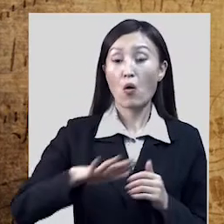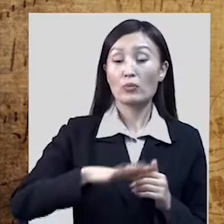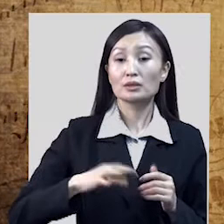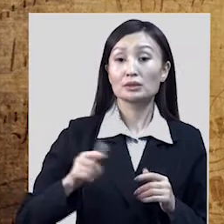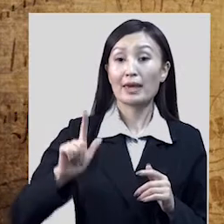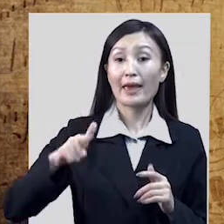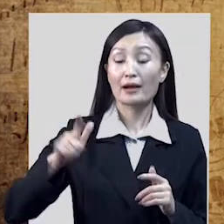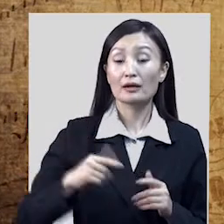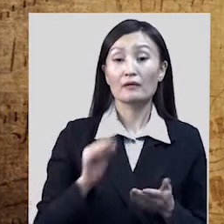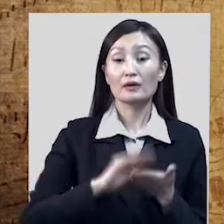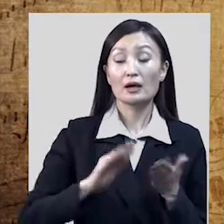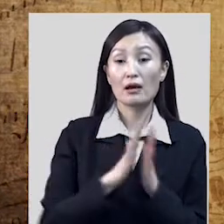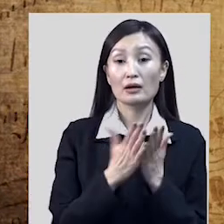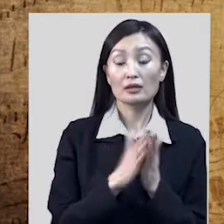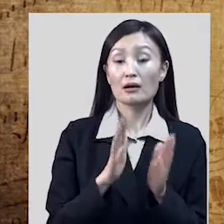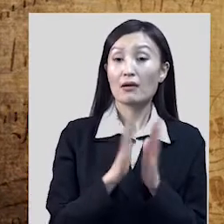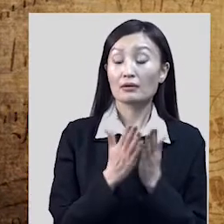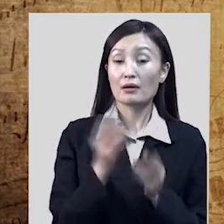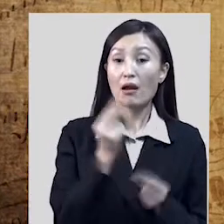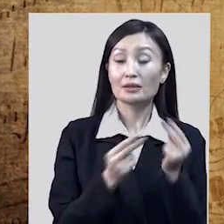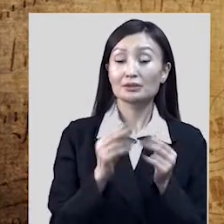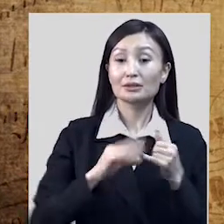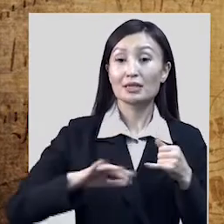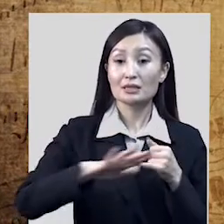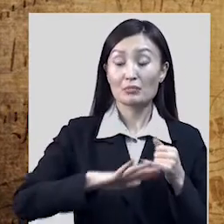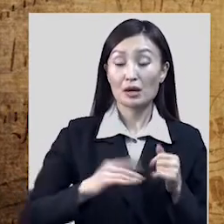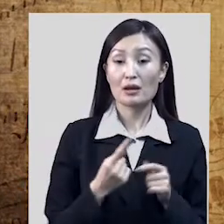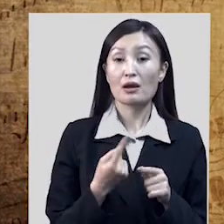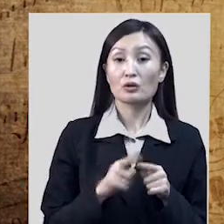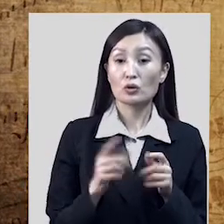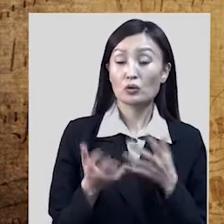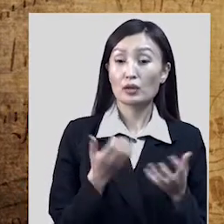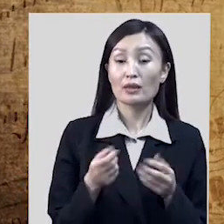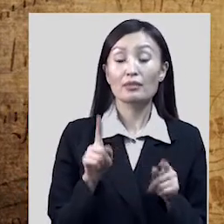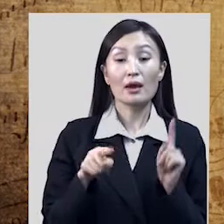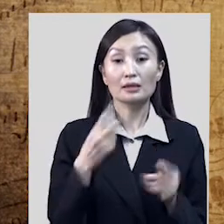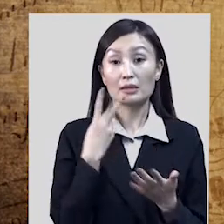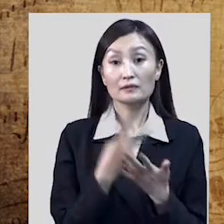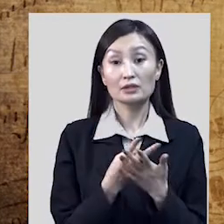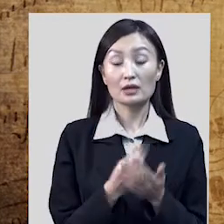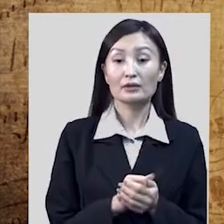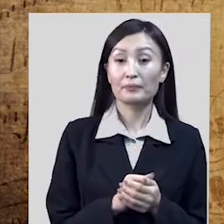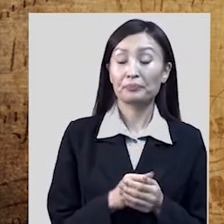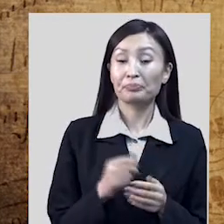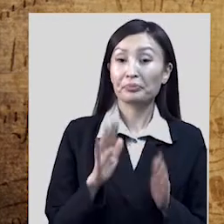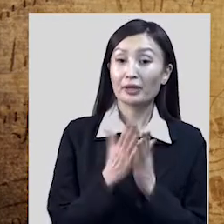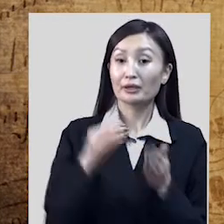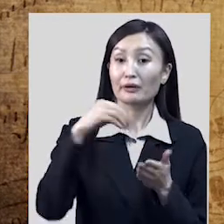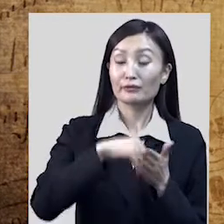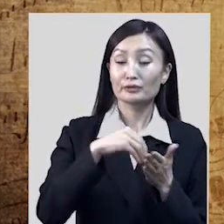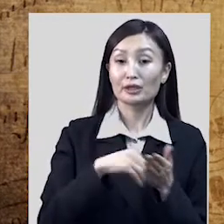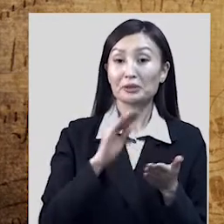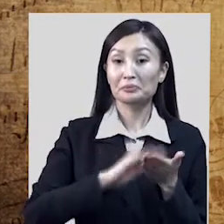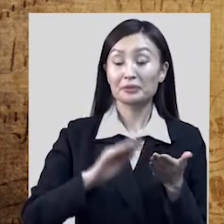аль-хорезми написал книгу книга картина земли в которой он уточнил некоторые взгляды птолемея книга включала